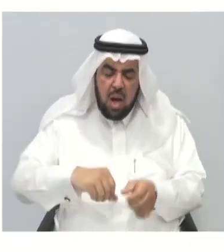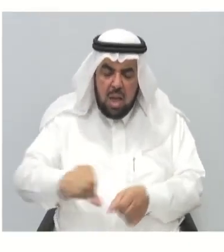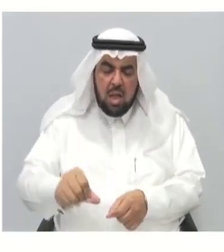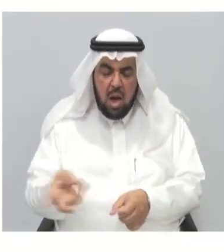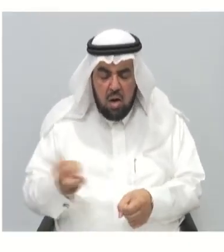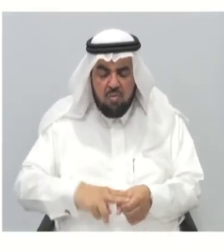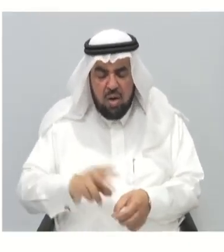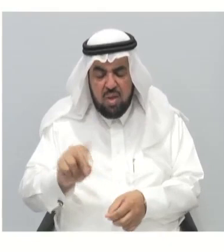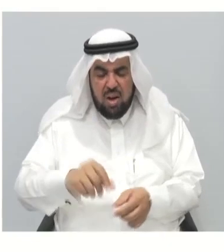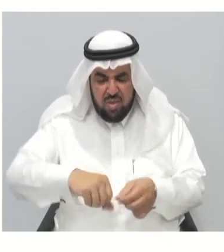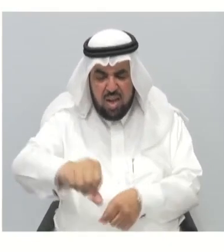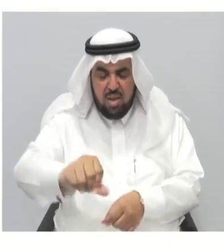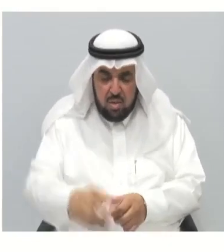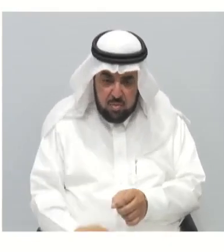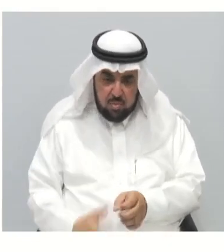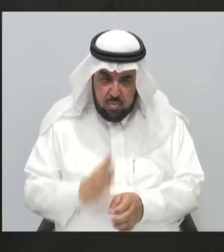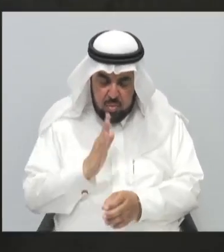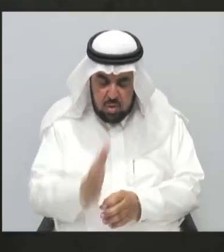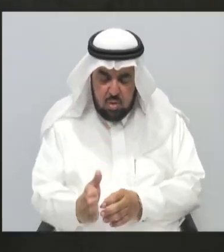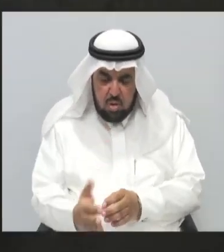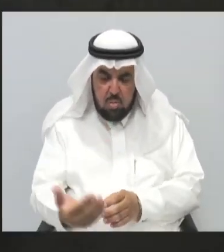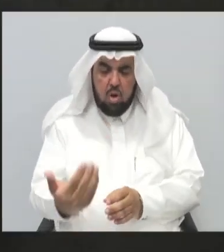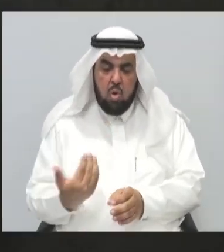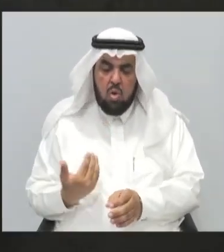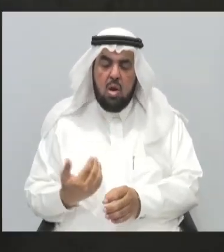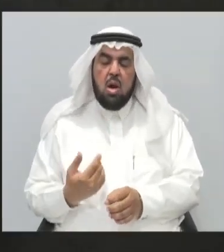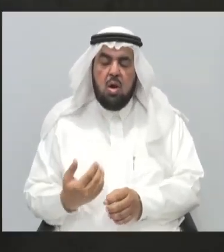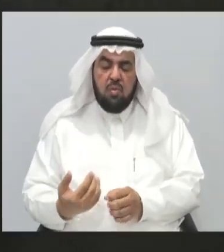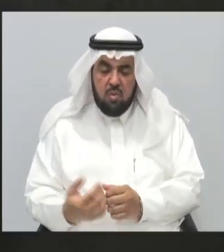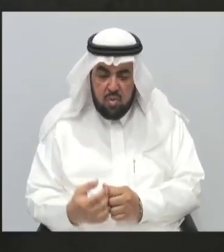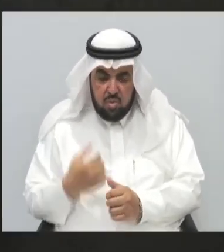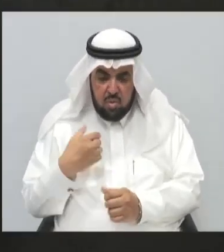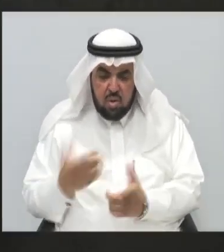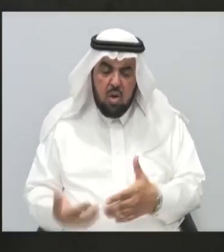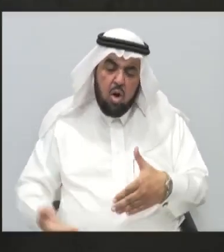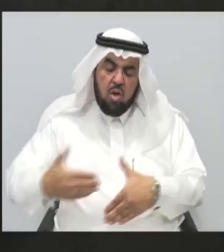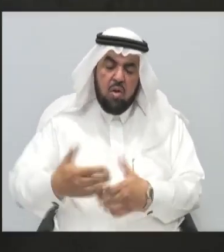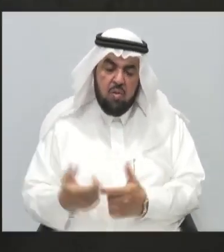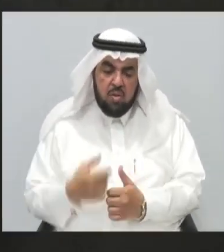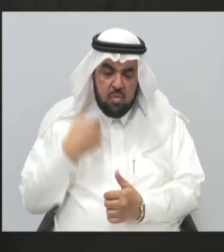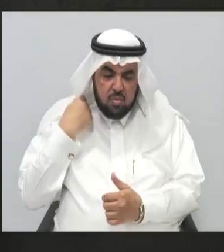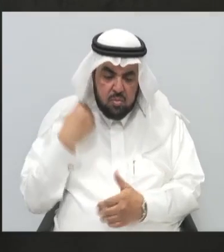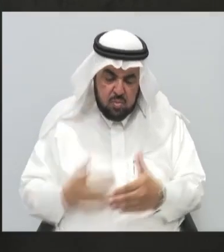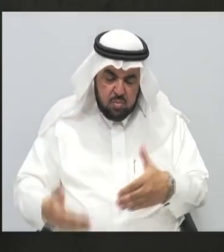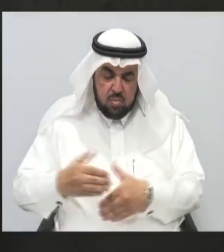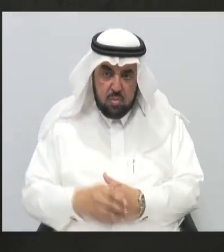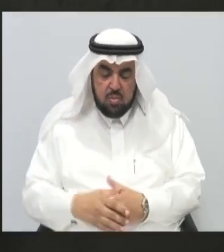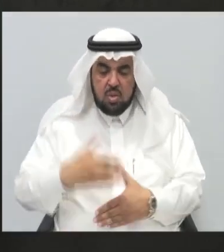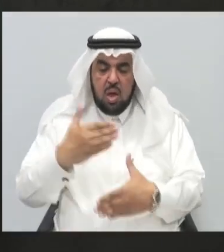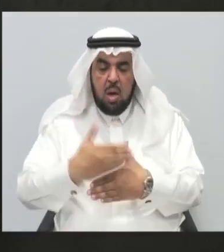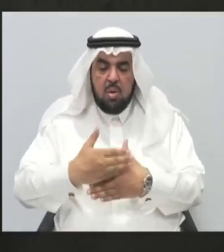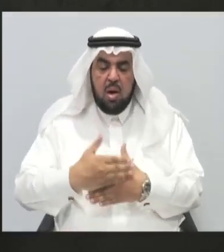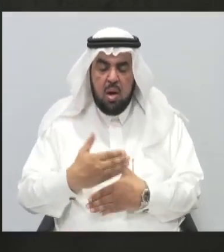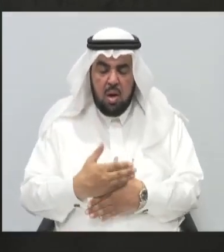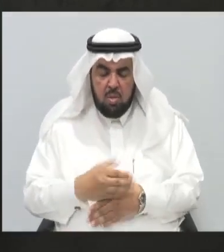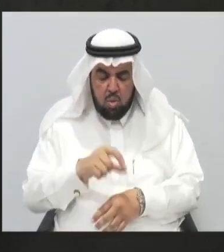الموجود حاليا يعني بجعل اتقدم للامام ثم يعود الى الخلف ماذا ساضيف سنضيف لبنه